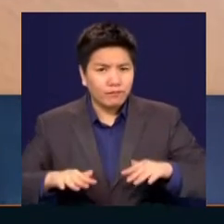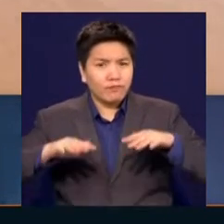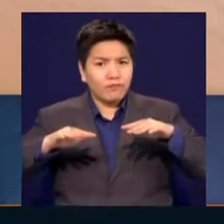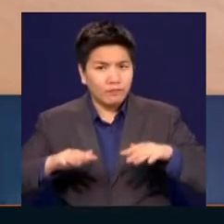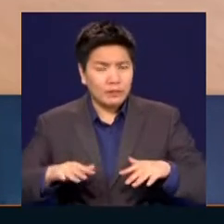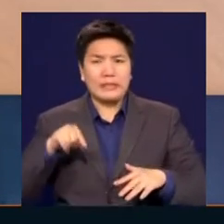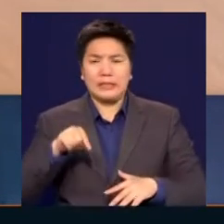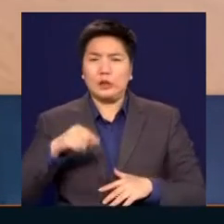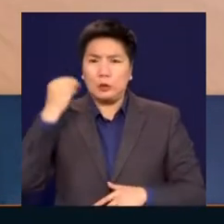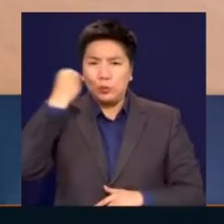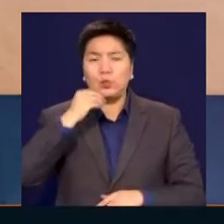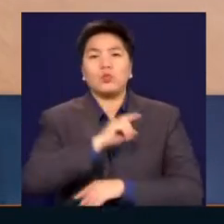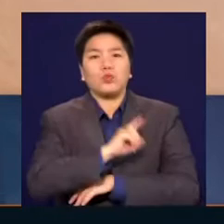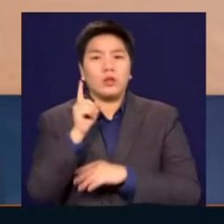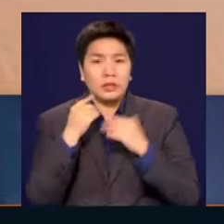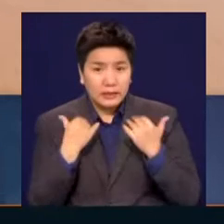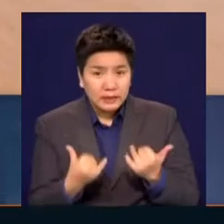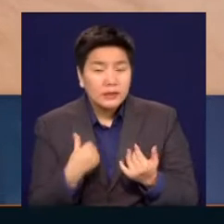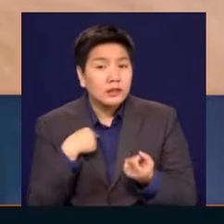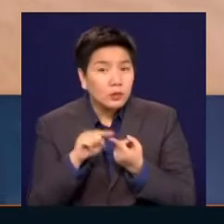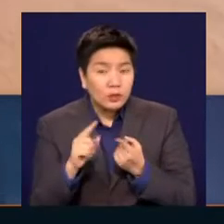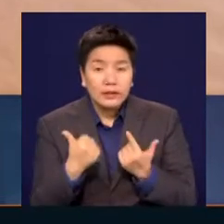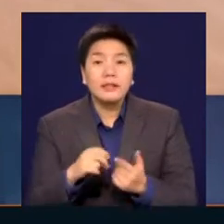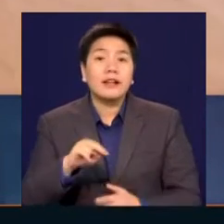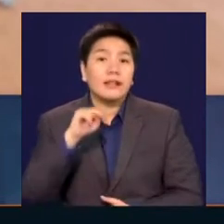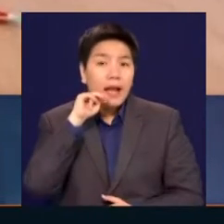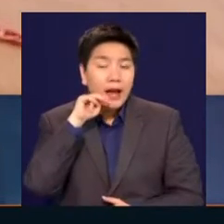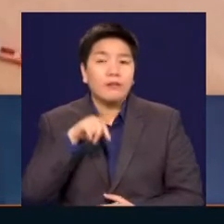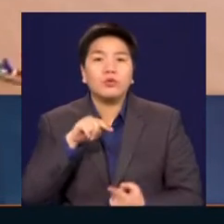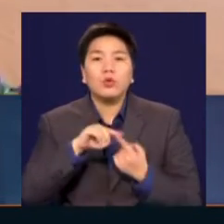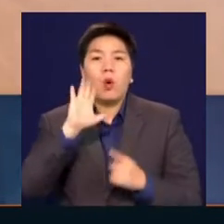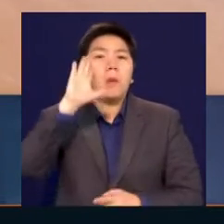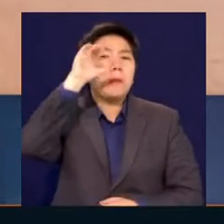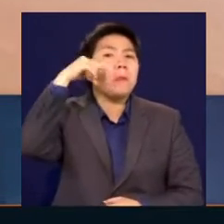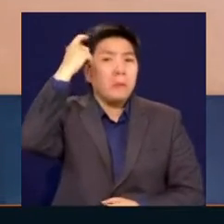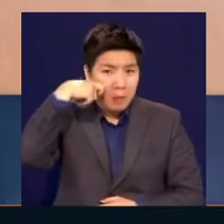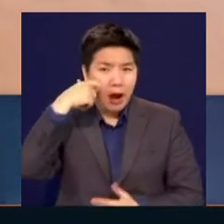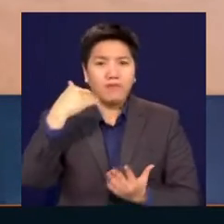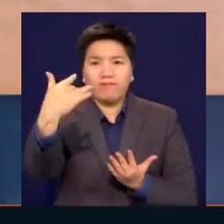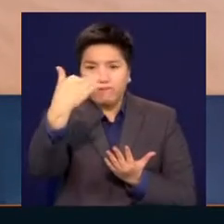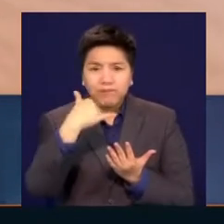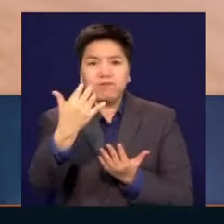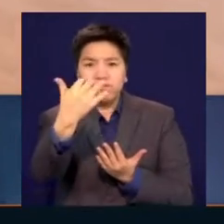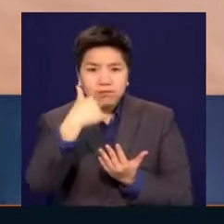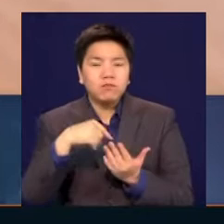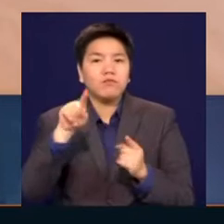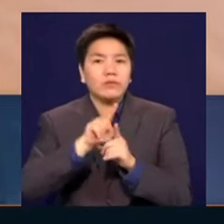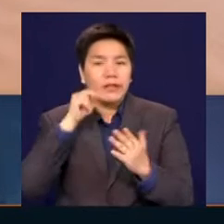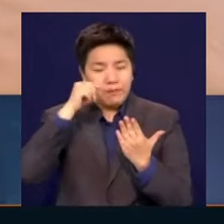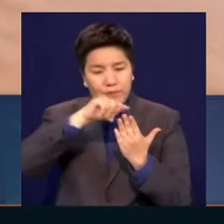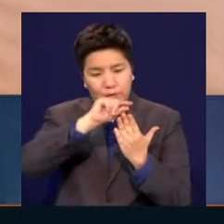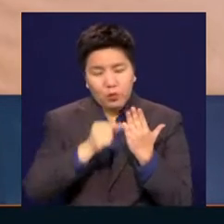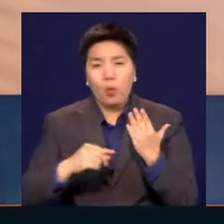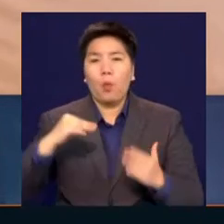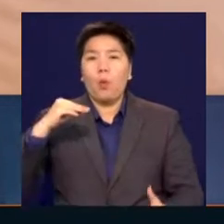นี้ในทุกๆวันนะคะเนื่องจากว่าปริมาณน้ำจากเมียนมาก็ยังจะไหลมาสมทบลงลำน้ำโขงด้ว